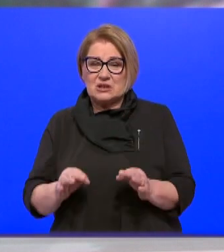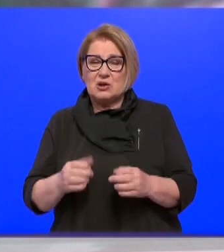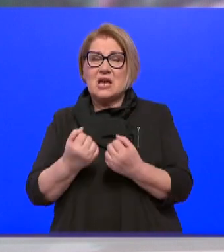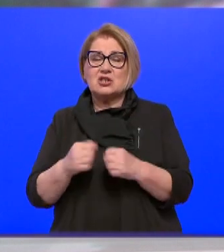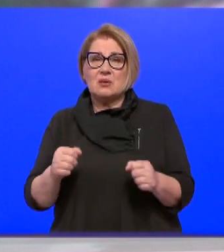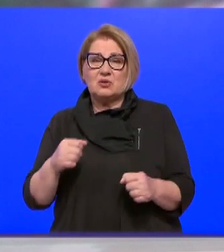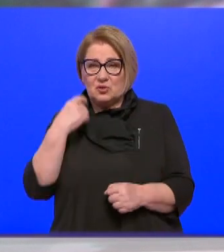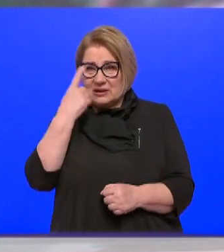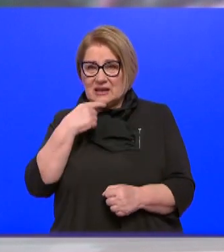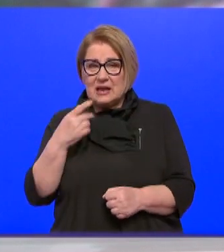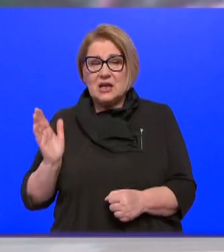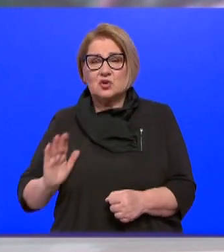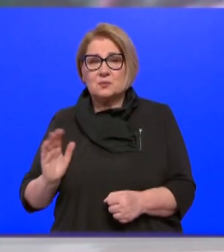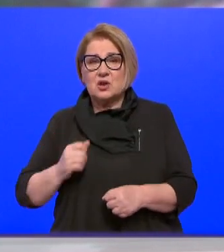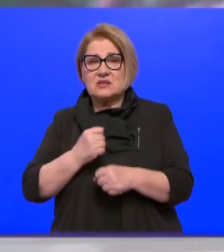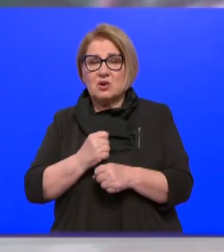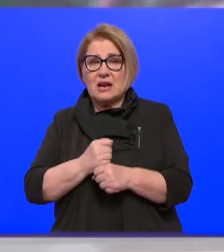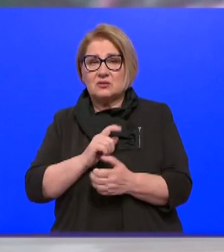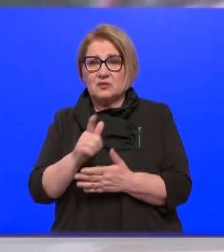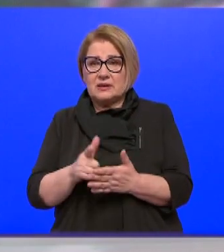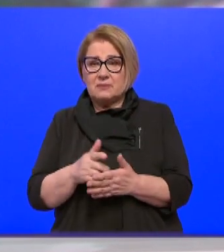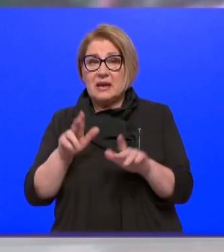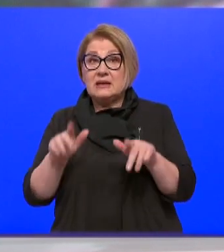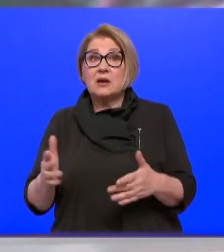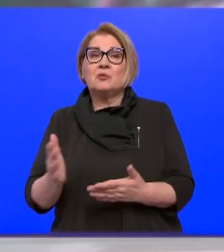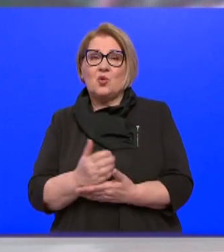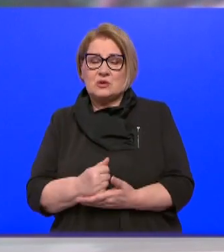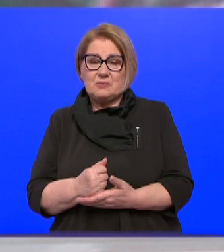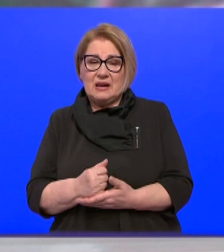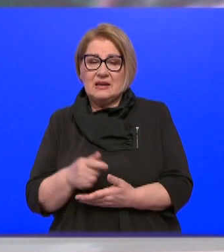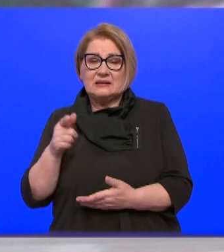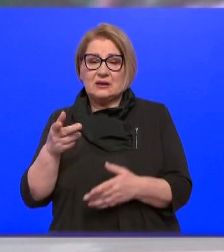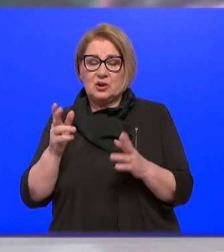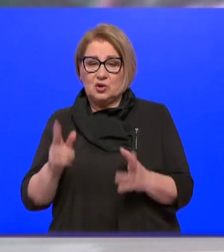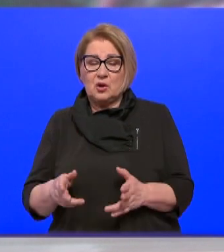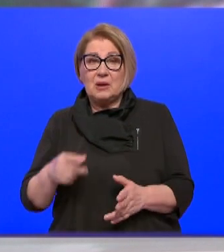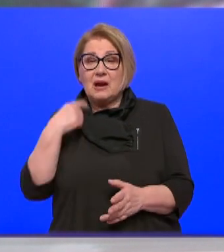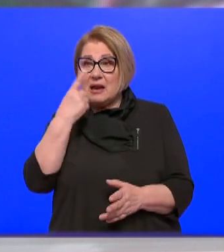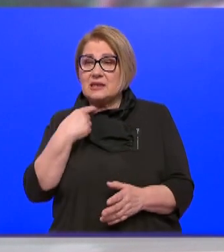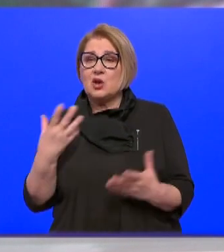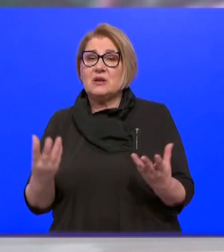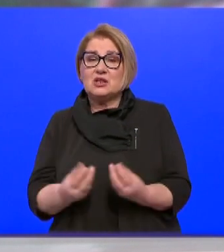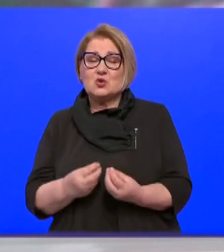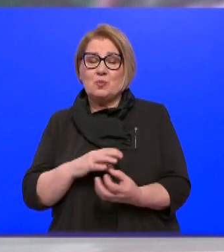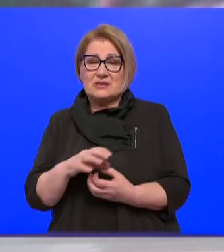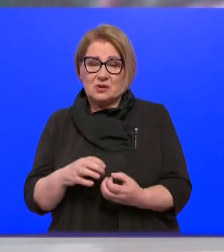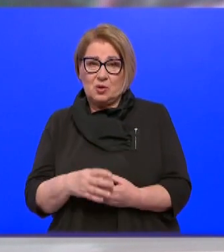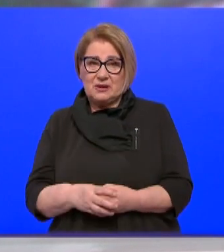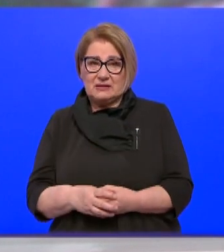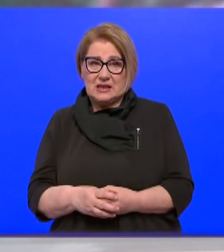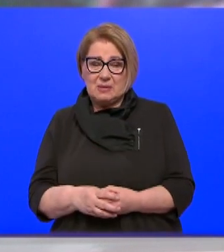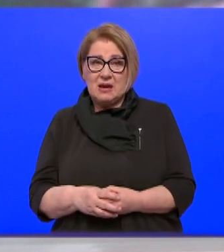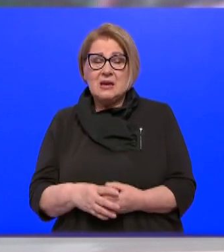slobodnu nedjelju i dostojanstveno radno vrijeme. I evo, napokon sam uspjela, tako da i one mogu nedjeljom biti sa svojim obiteljima kod kuće